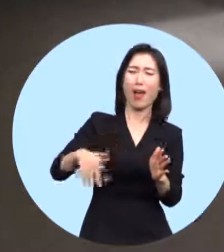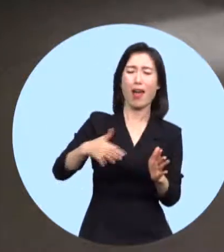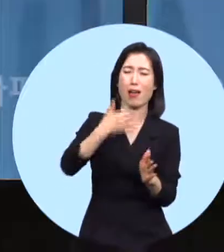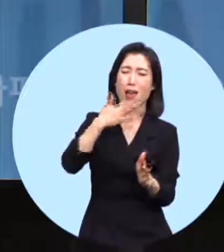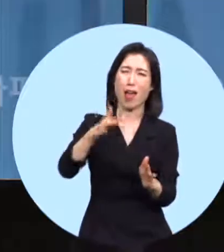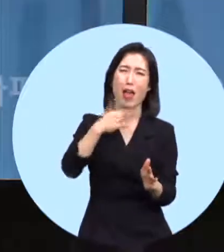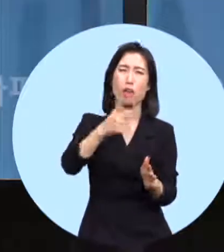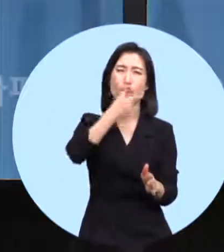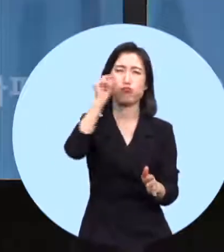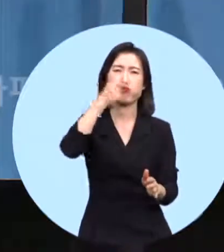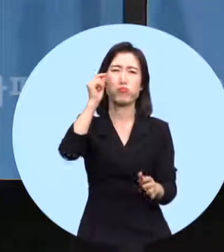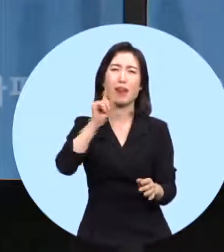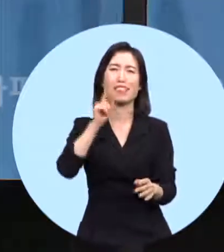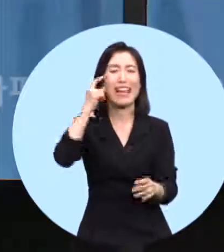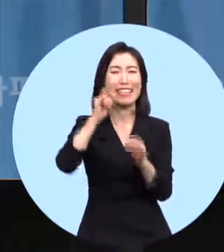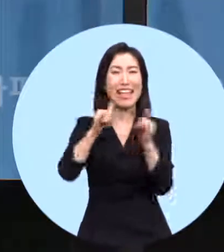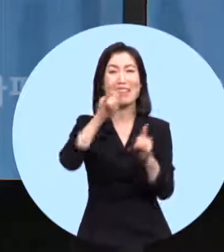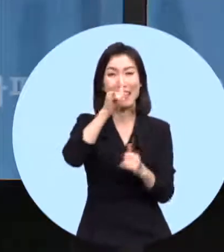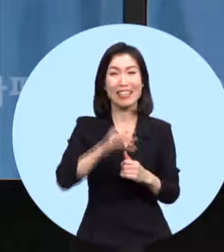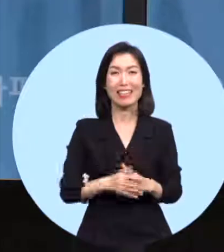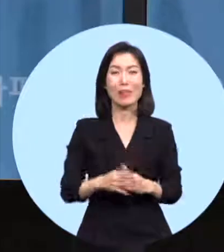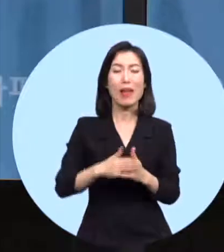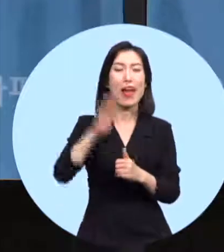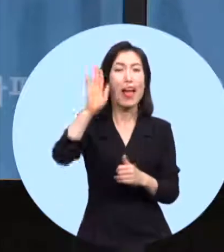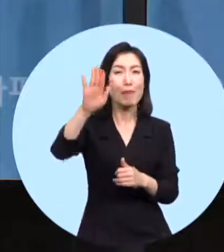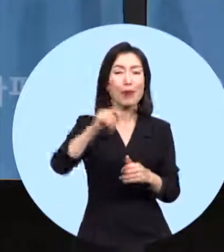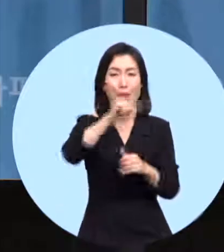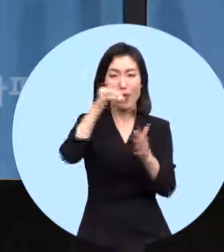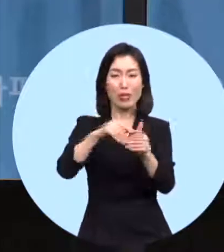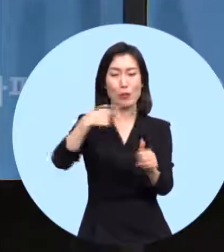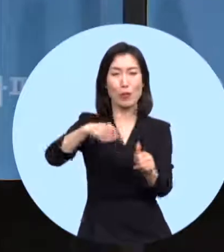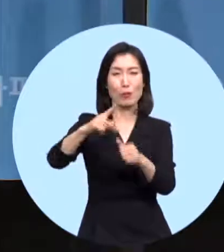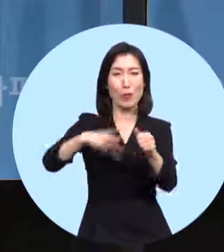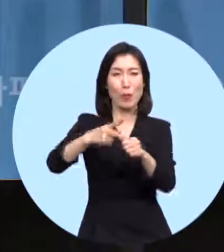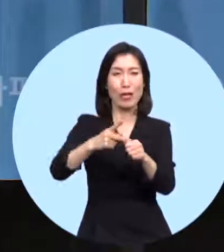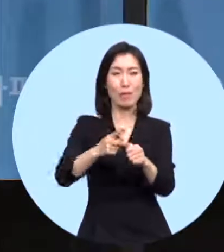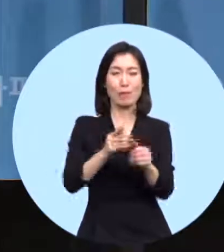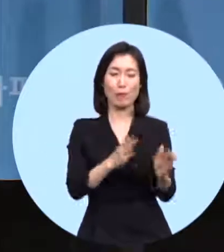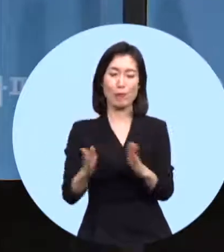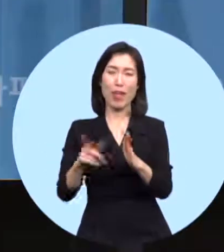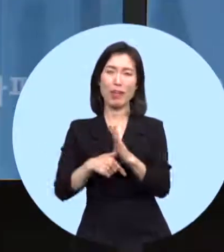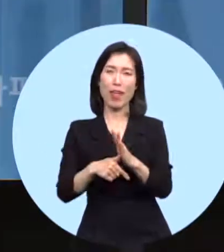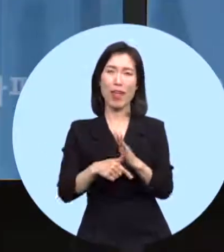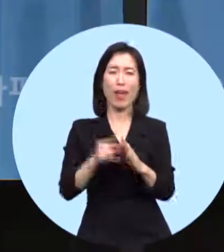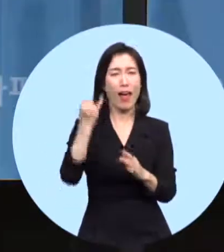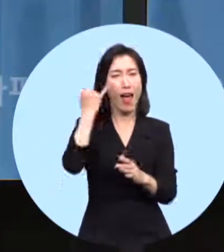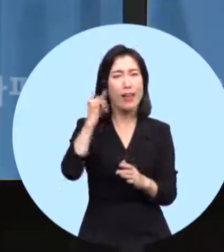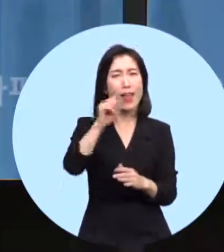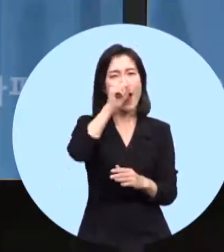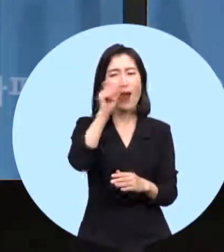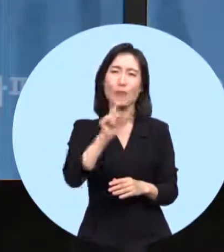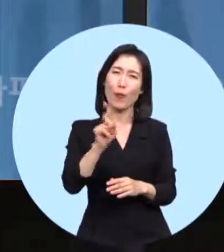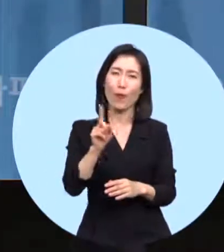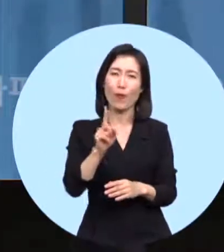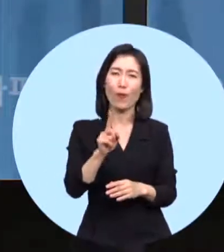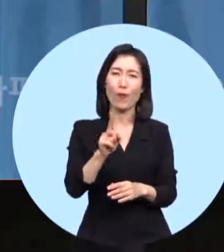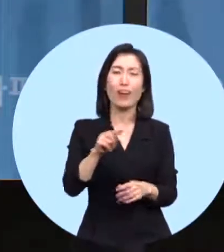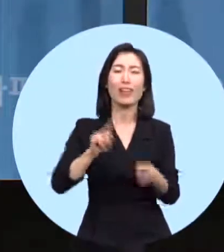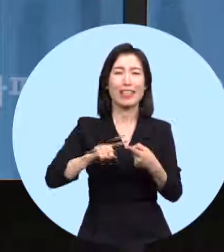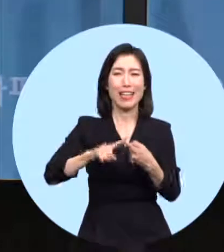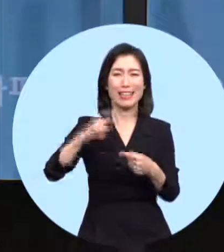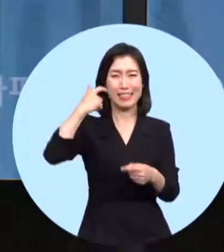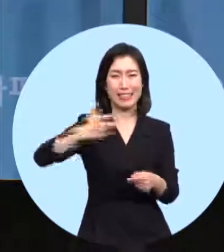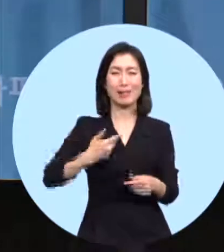같습니다. 그런 의미에서 앞으로 우리가 평생교육 프로그램을 기획할 때 어떻게 하면 좋을지 그런 의견을 우리 이선희